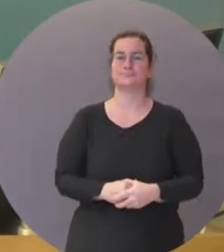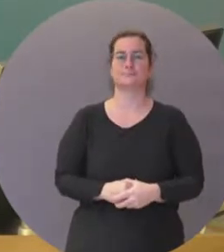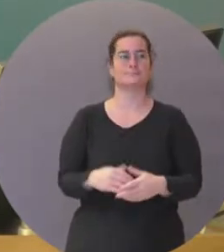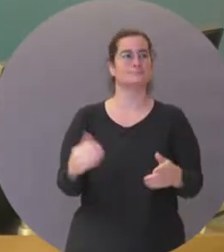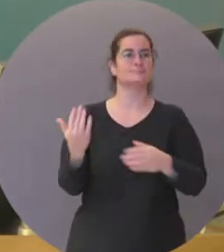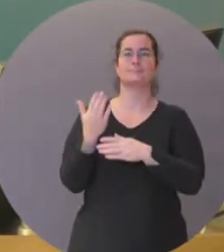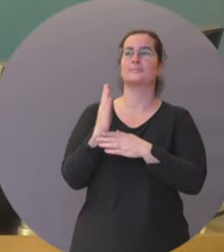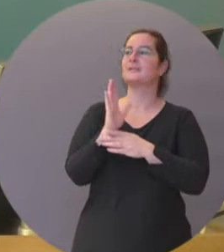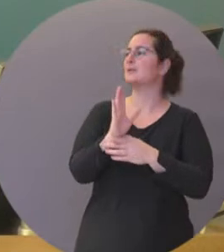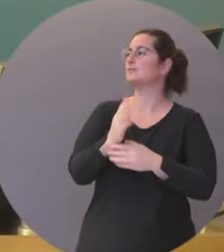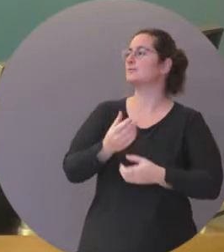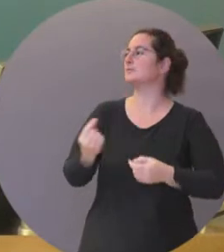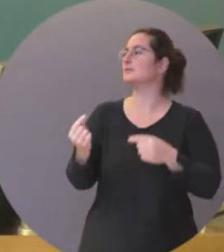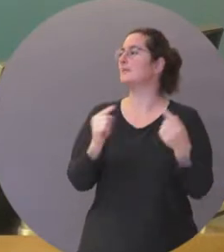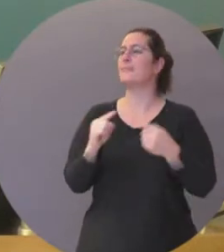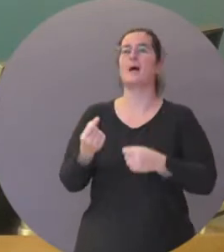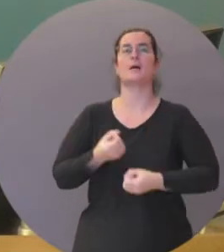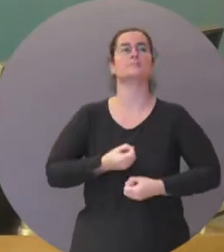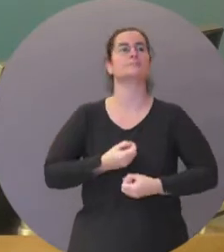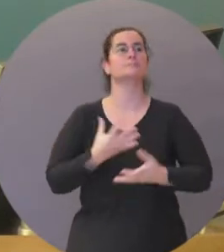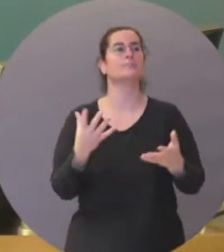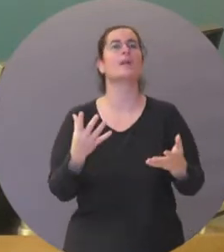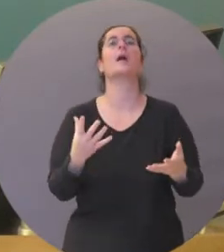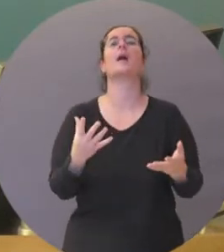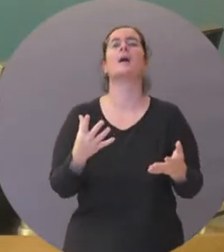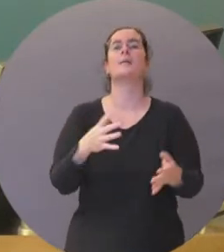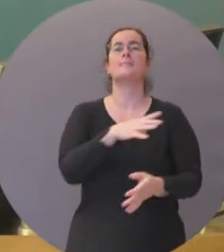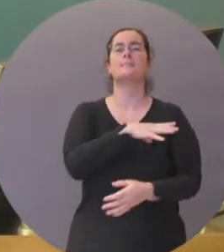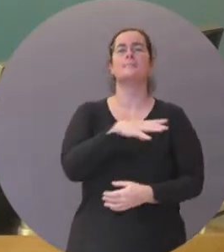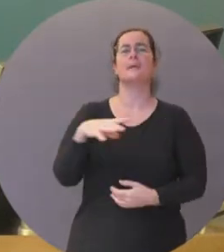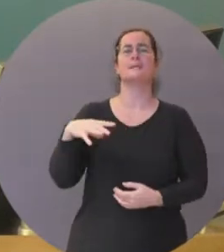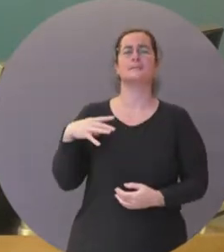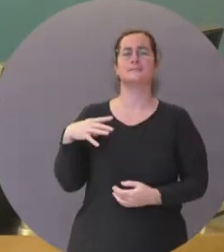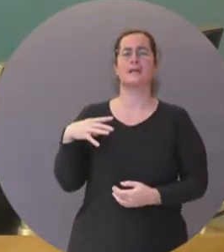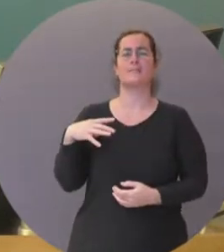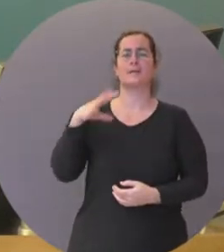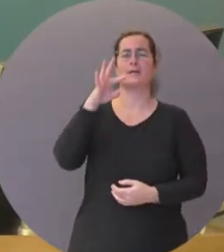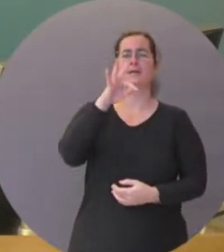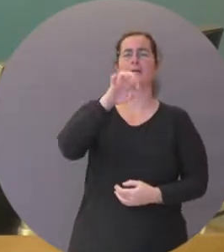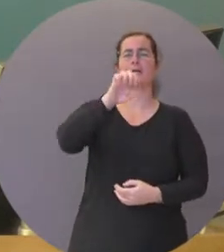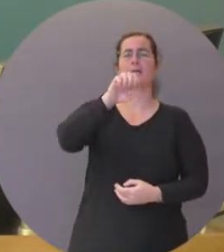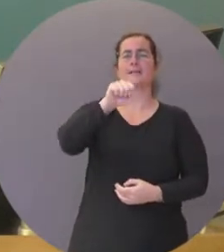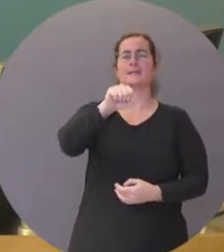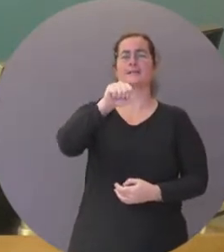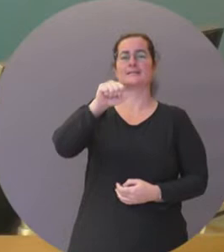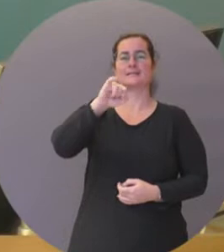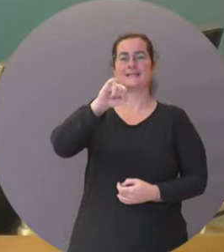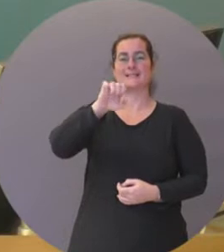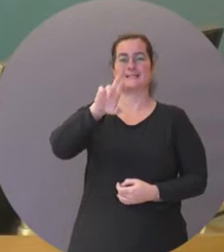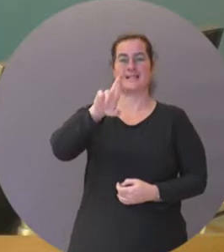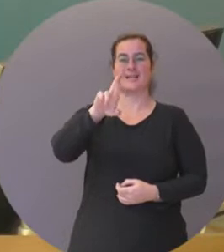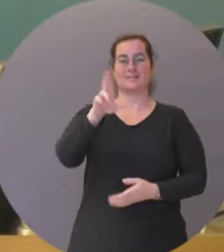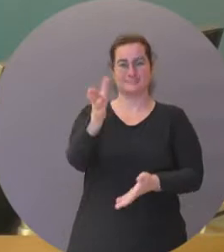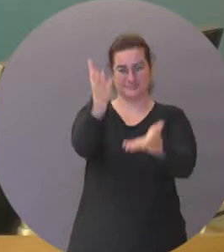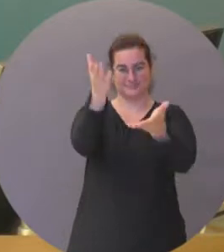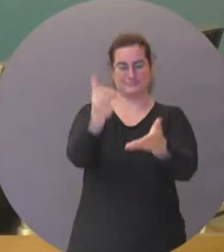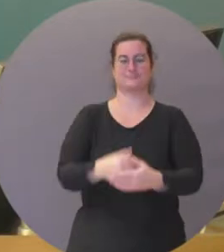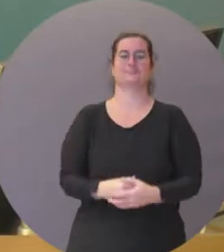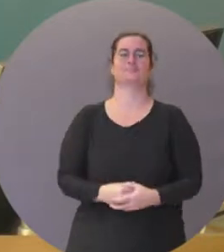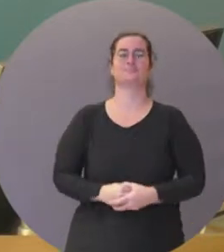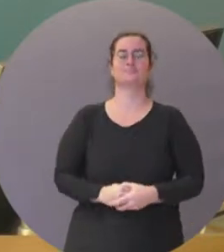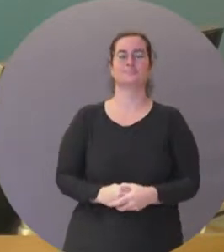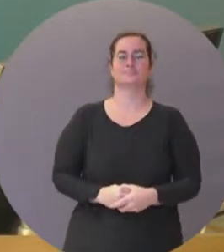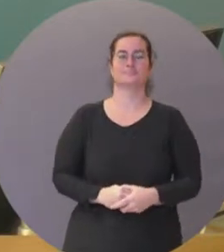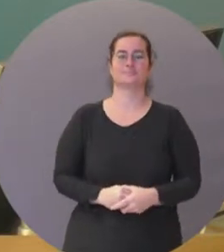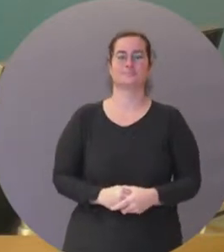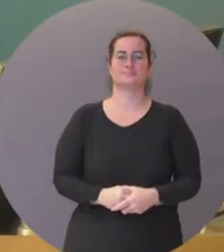ce de ce débat et c'est madame Dominique Tessier qui intervient vous avez la parole